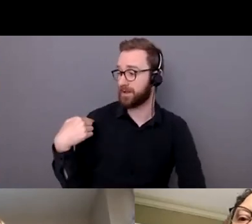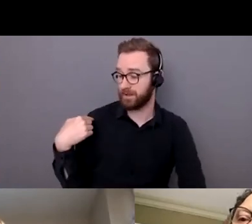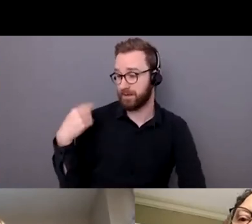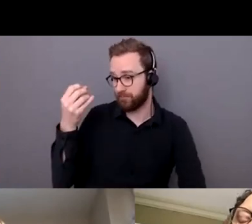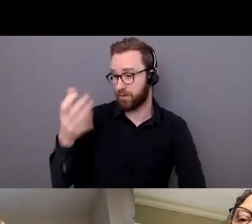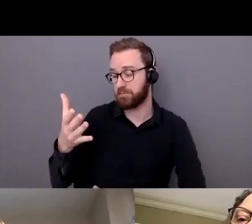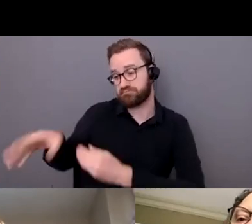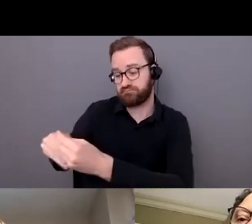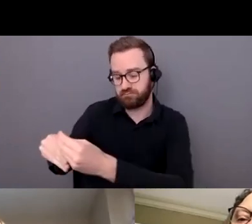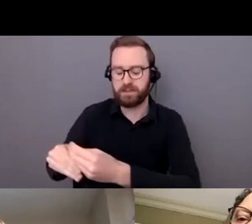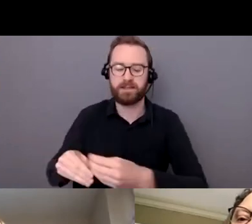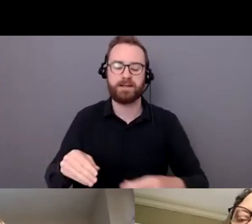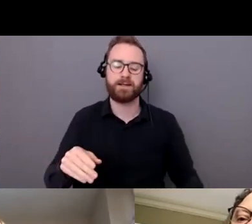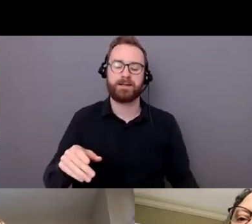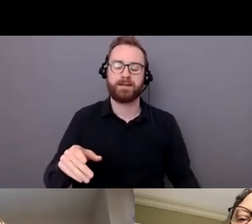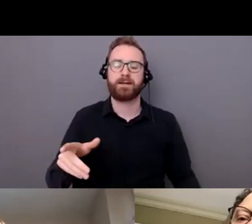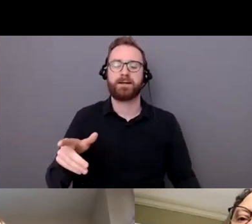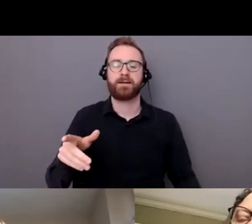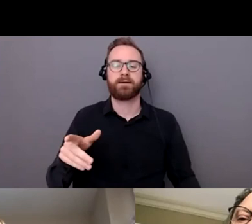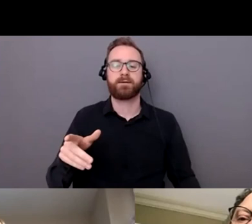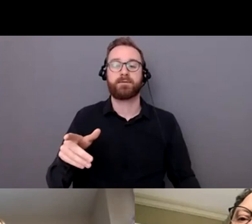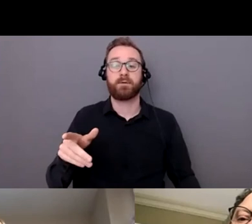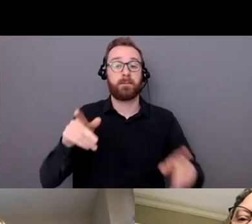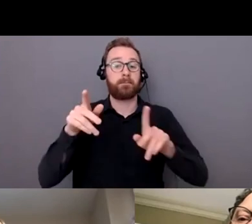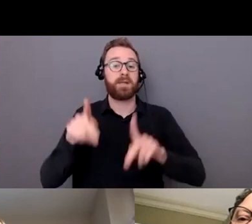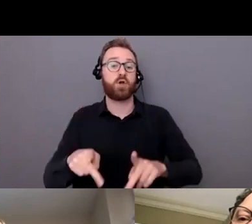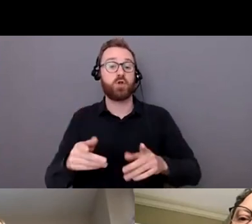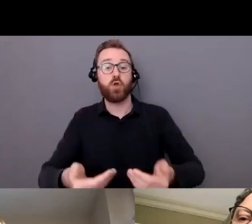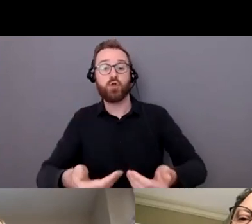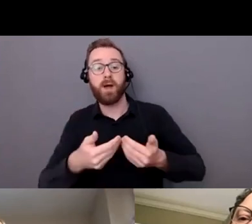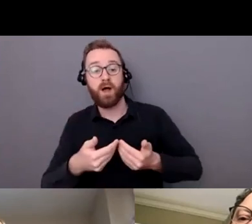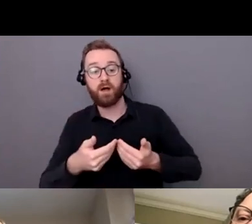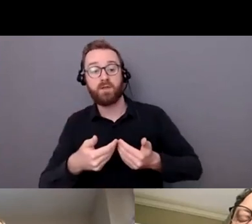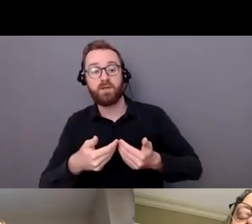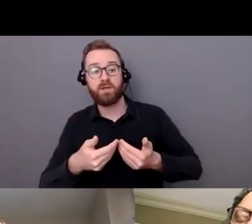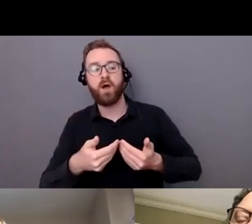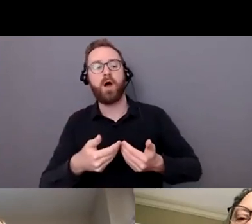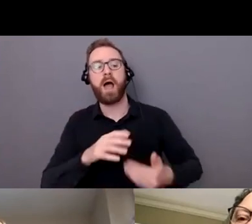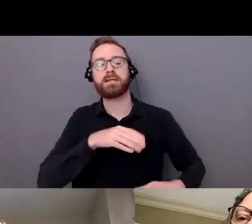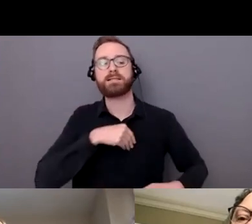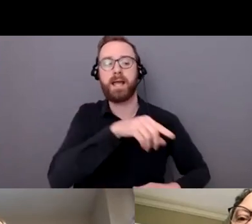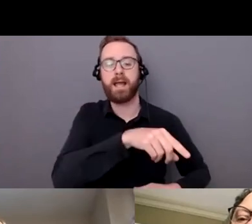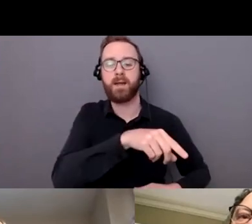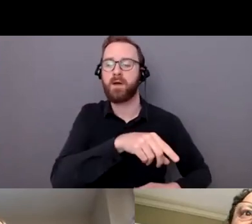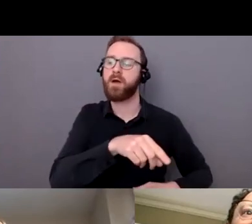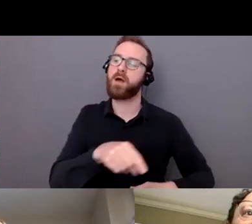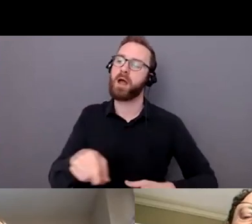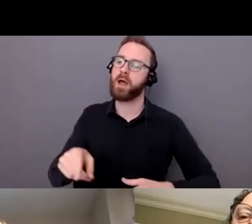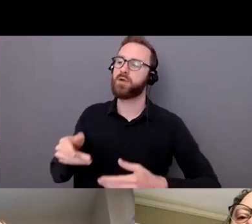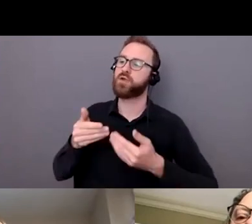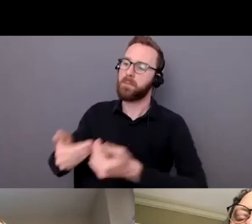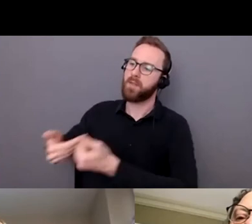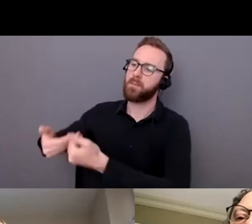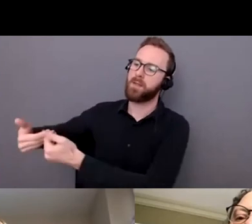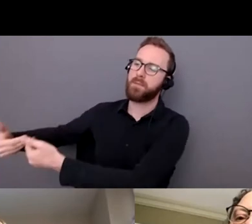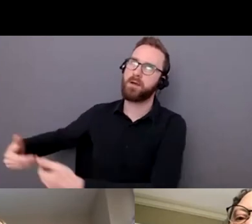on dit. Il disait à un moment donné, quand quelqu'un demande une chose, est-ce que là, si on ouvre la porte, est-ce que tout le monde va demander des accommodements aussi, tout ça? Puis,